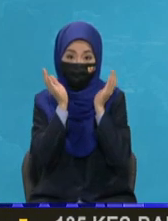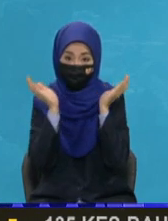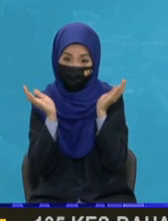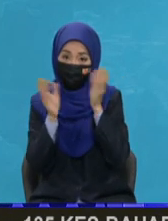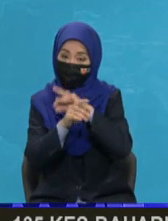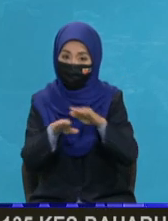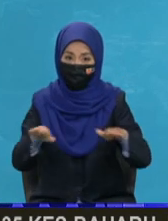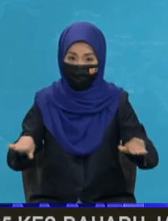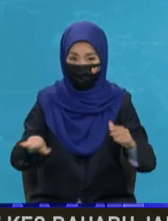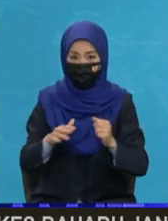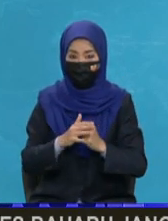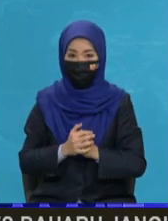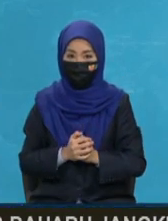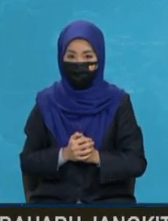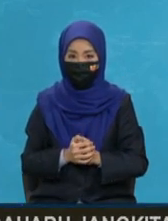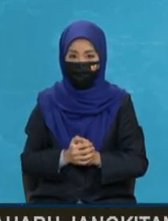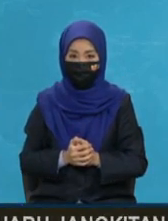negara Brunei Darussalam